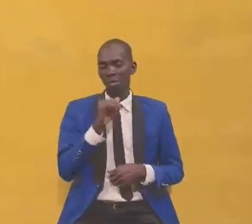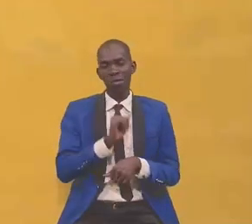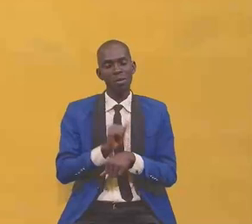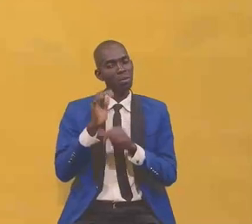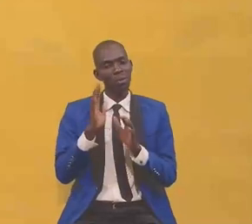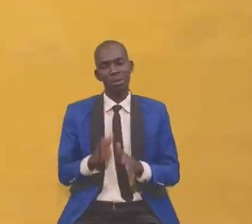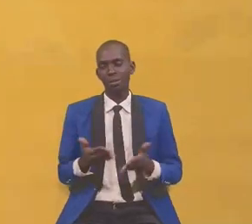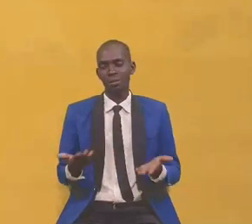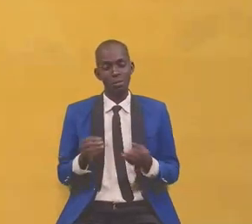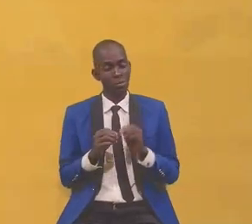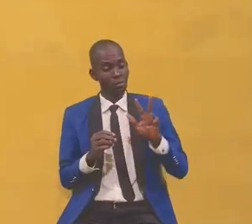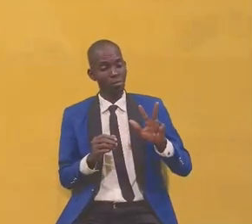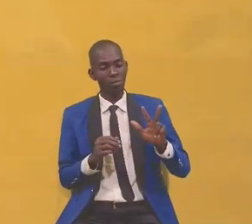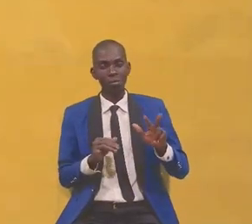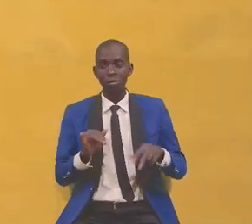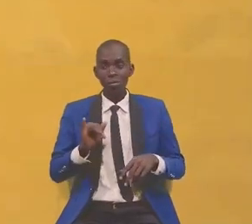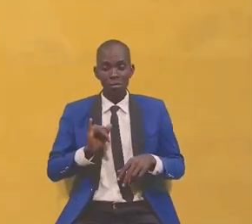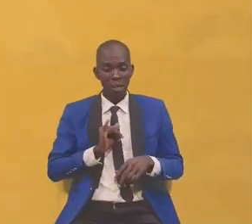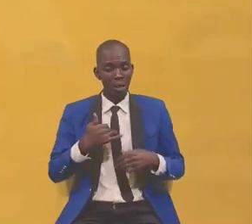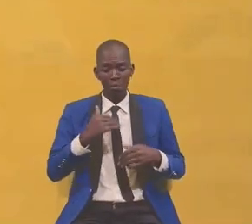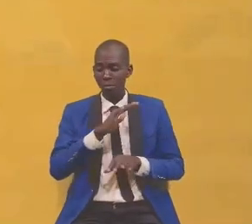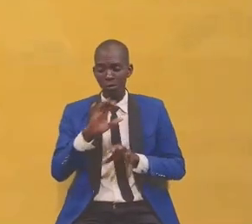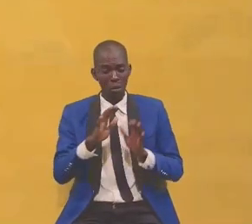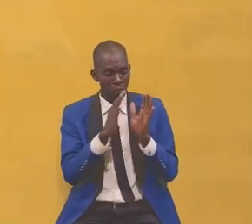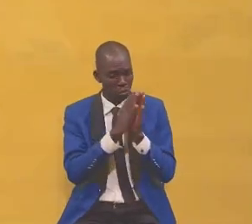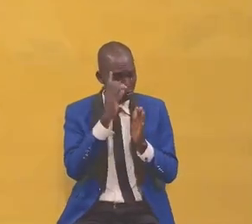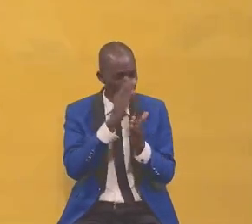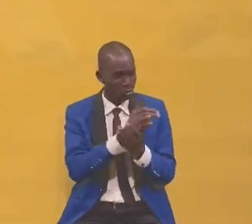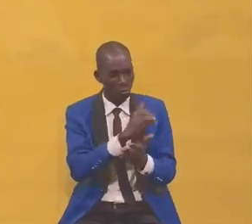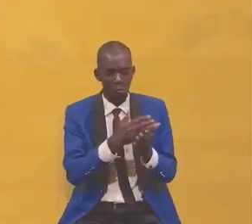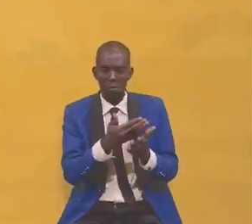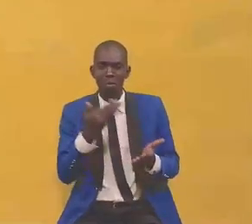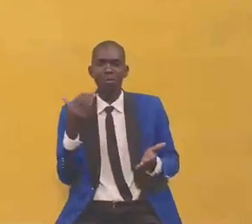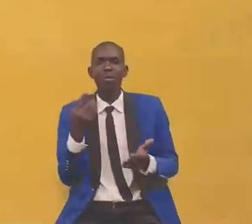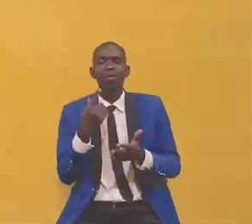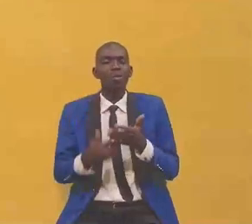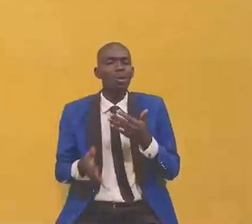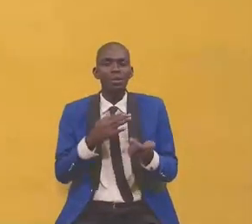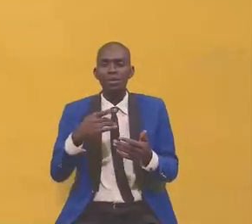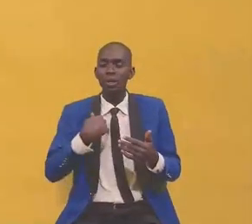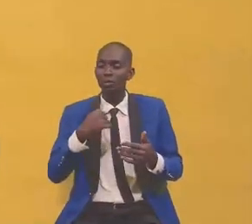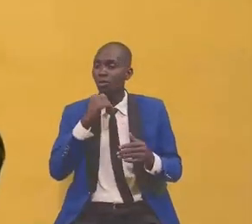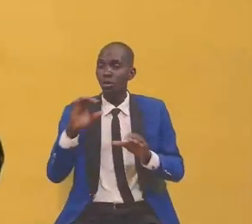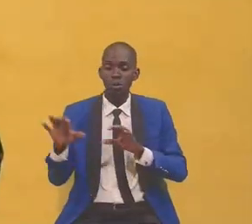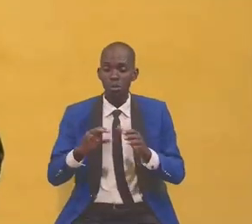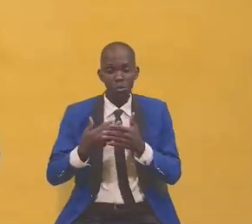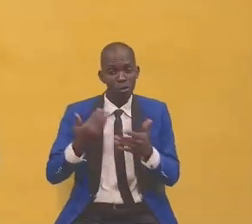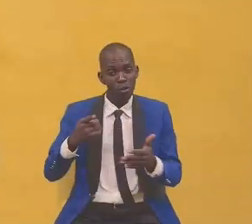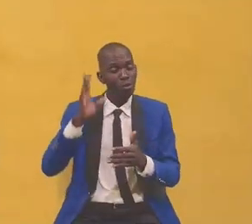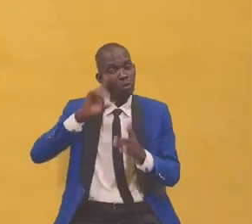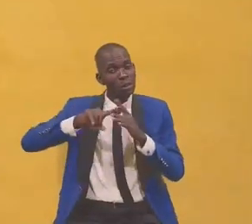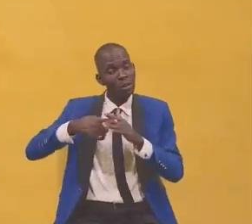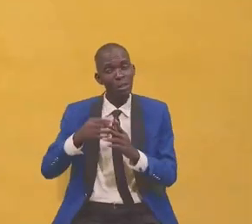n'ai jamais fait ça avant. C'est que tu n'as jamais fait avant. C'est un jour que tu vas commencer à le faire. Et